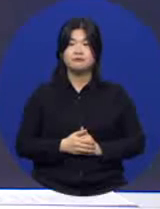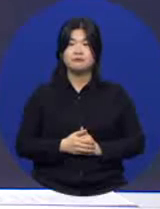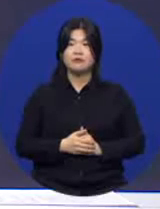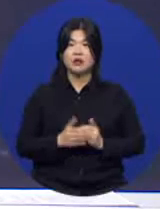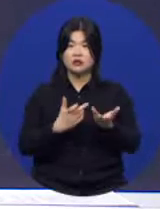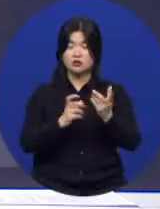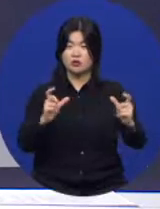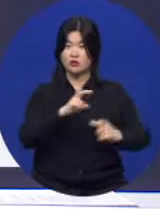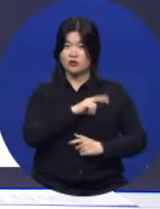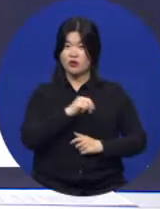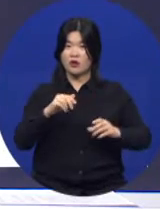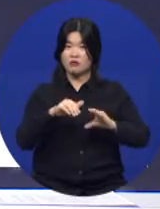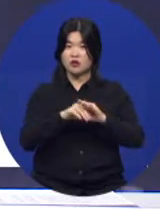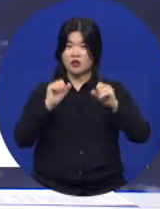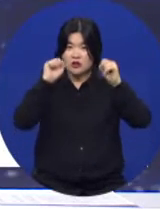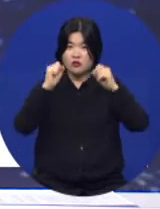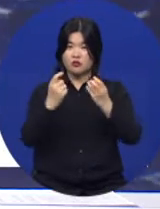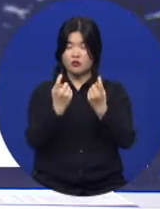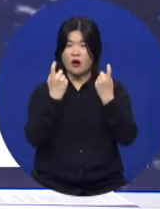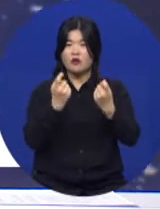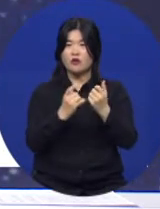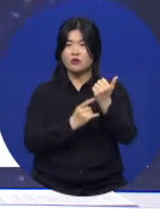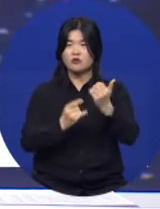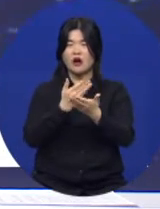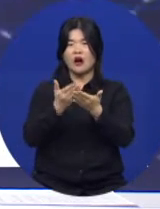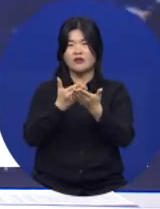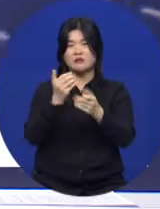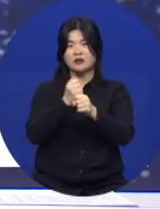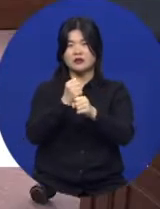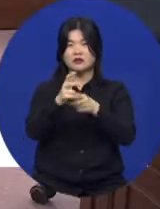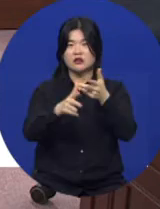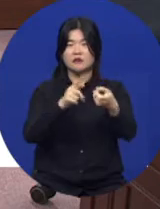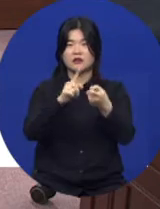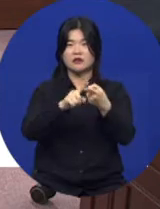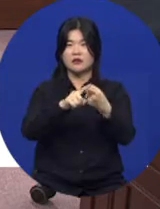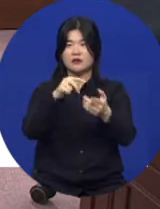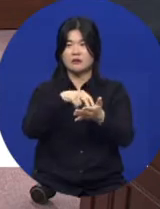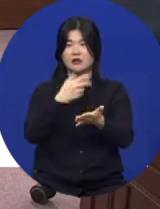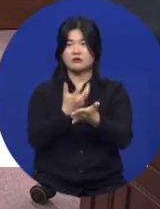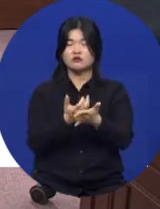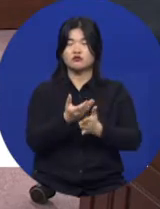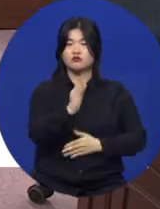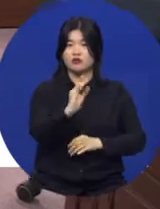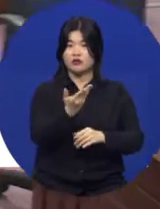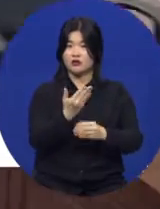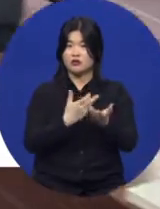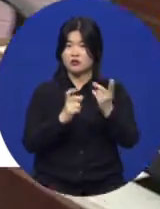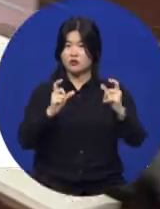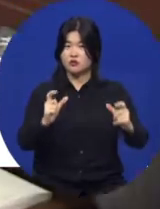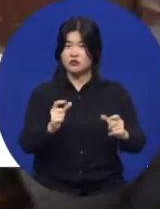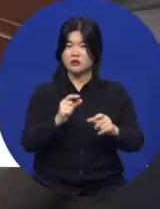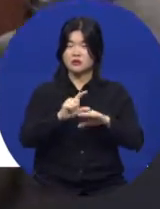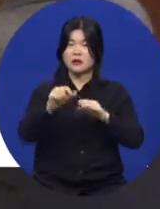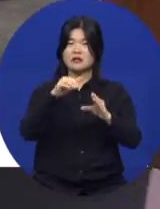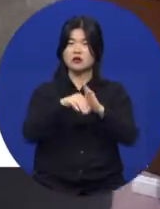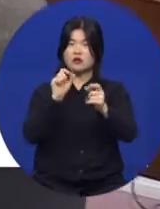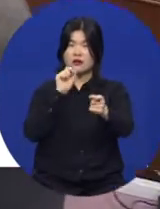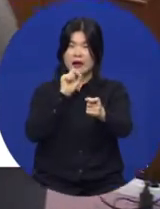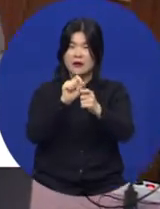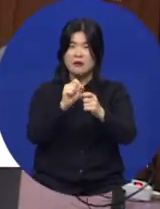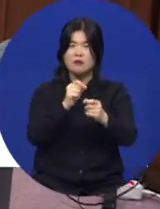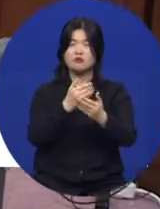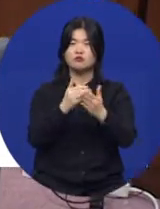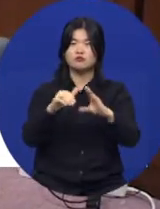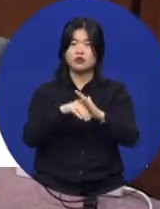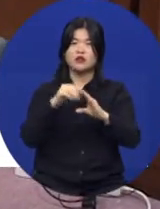제주도의회 문화 관광 체육 위험의 는 제주 아트 플랫폼 조성사업과 관련해 입장문을 내고 제주도가 지방선거를 앞두고 문화